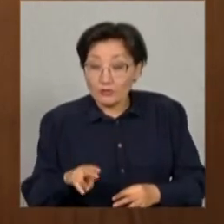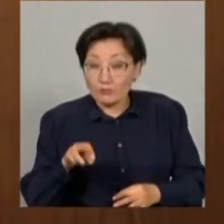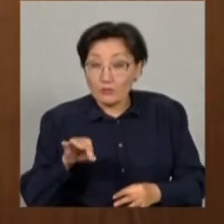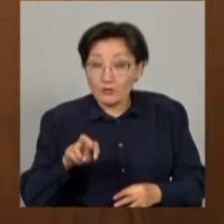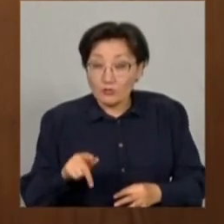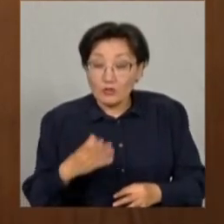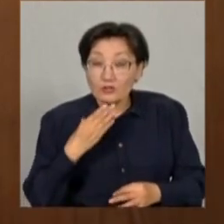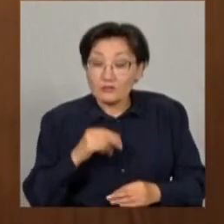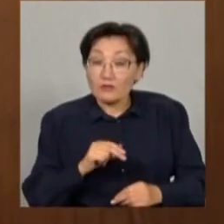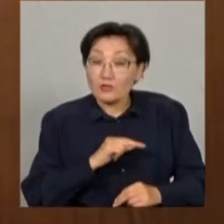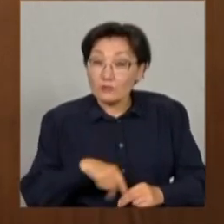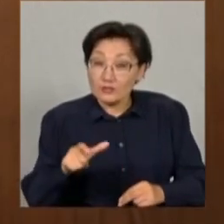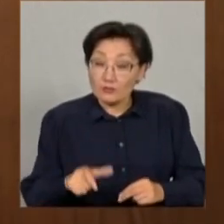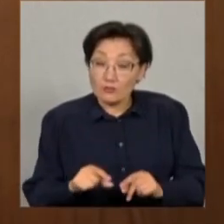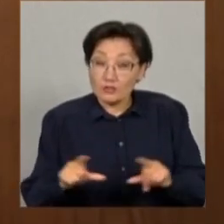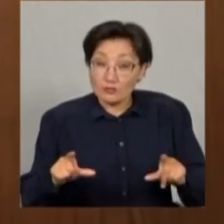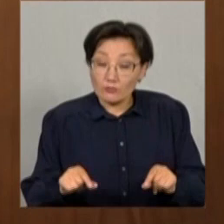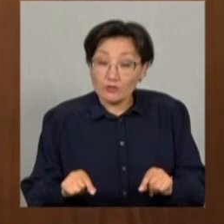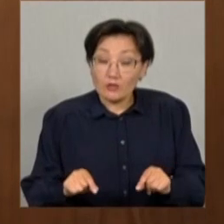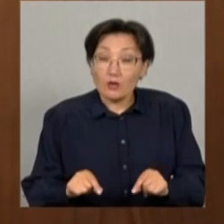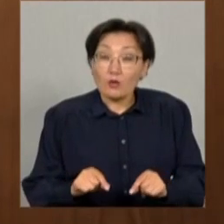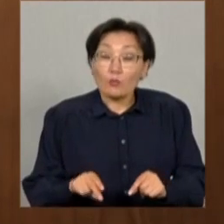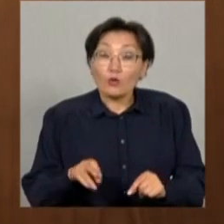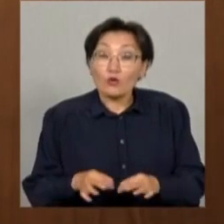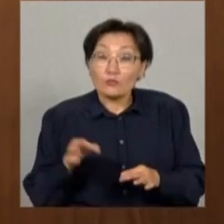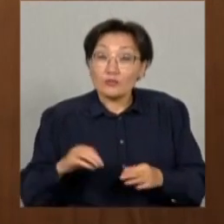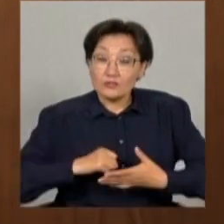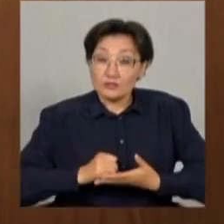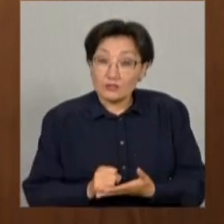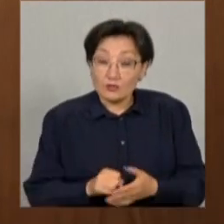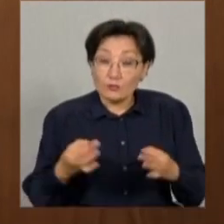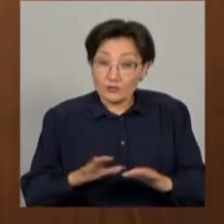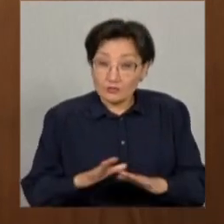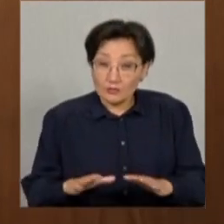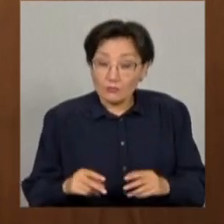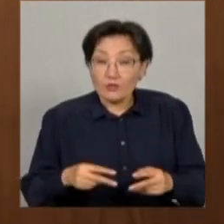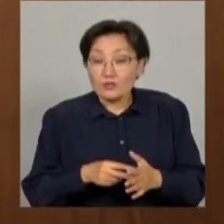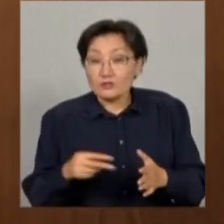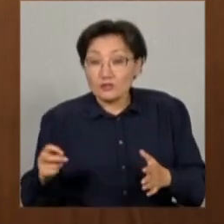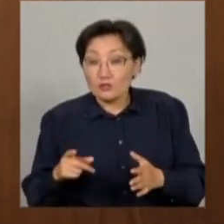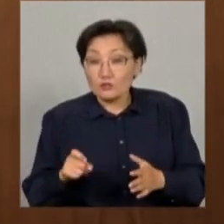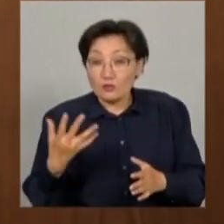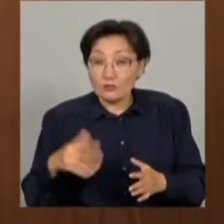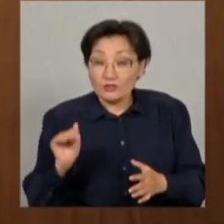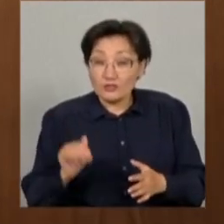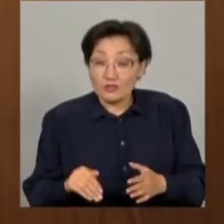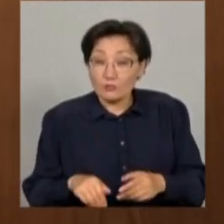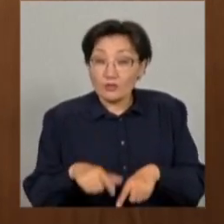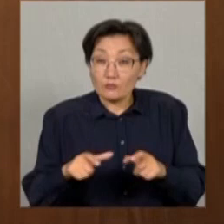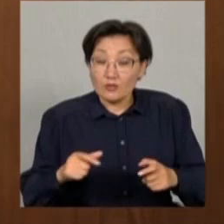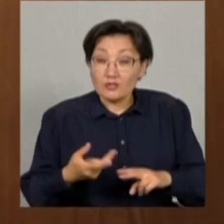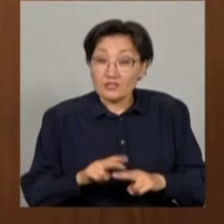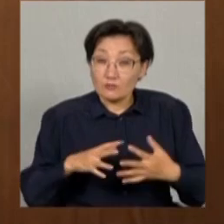ходе досудебного расследования департаментом МФМ по Алматинской области приняты меры по недопущению отключения более 150 жителей указанных